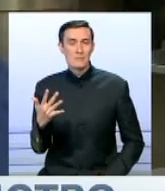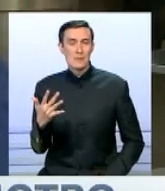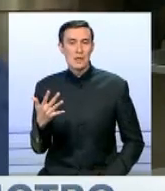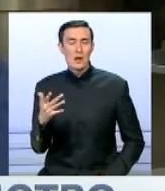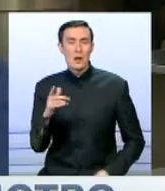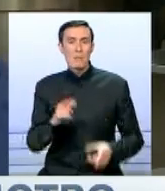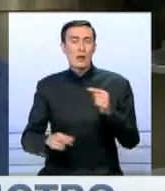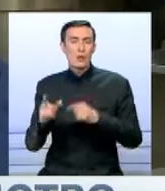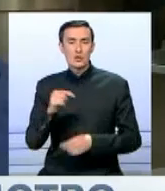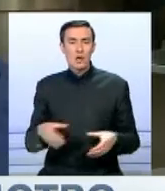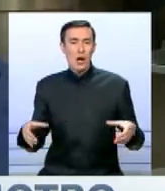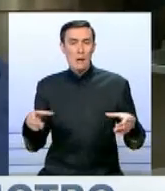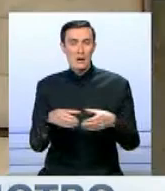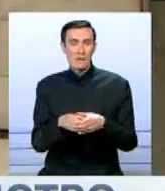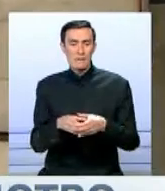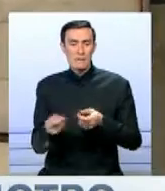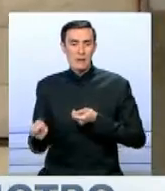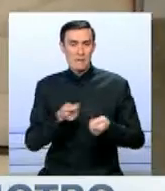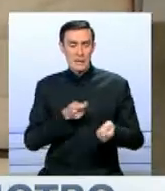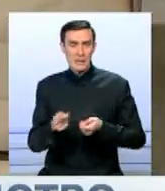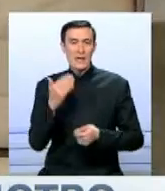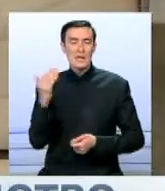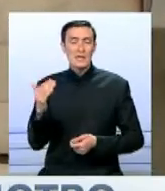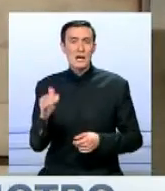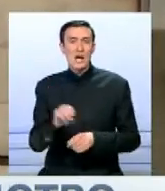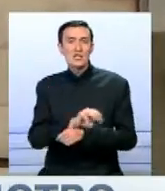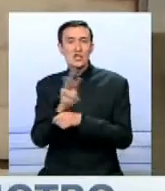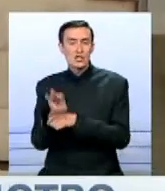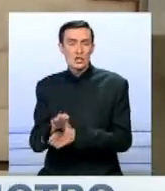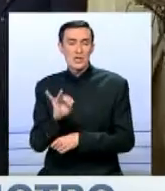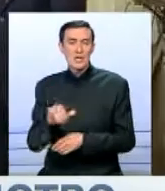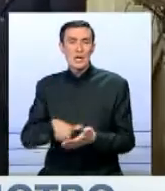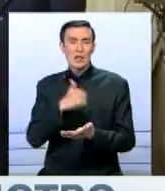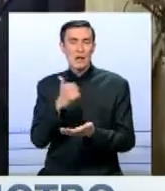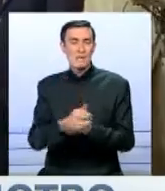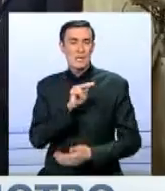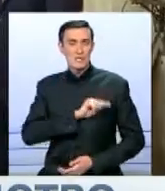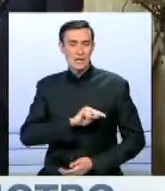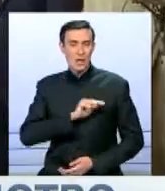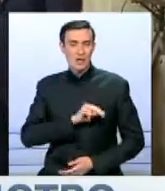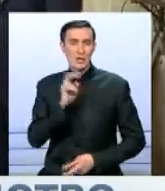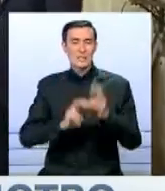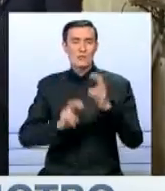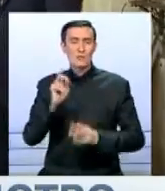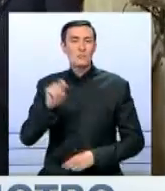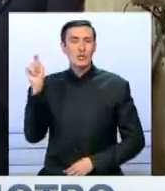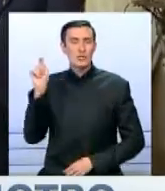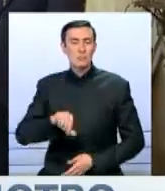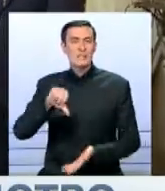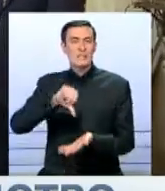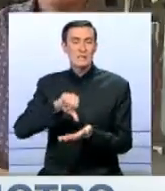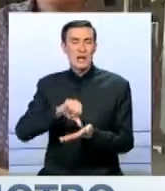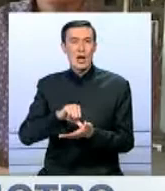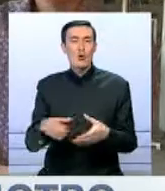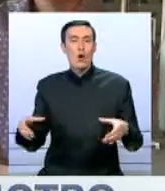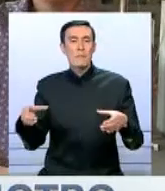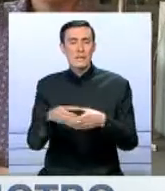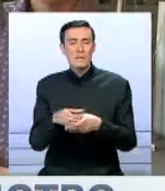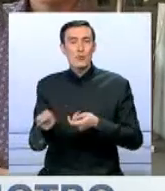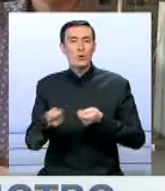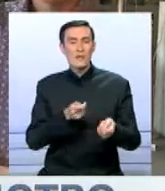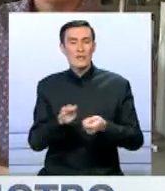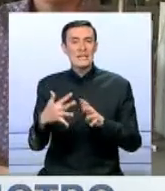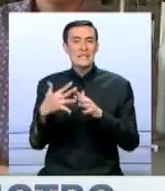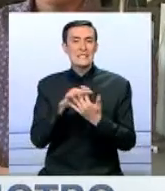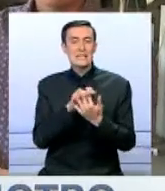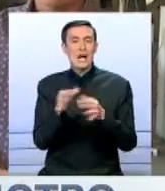25 кооператив молочного направления. Как раз их оснащение – одна из главных задач. Поэтому на завод приезжают представители кооперативов, руководители